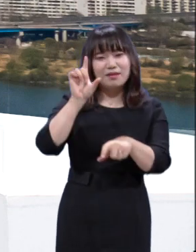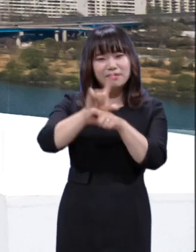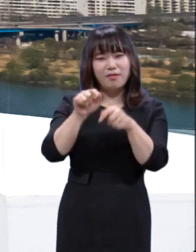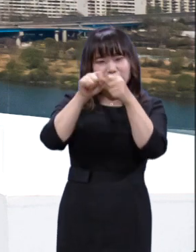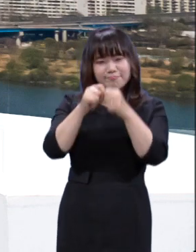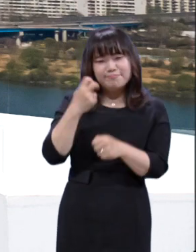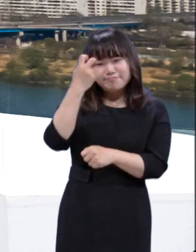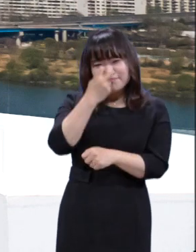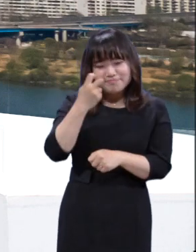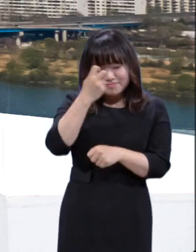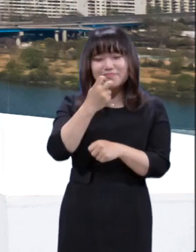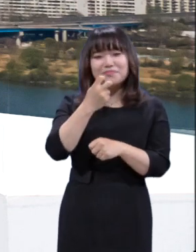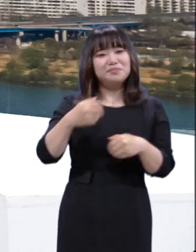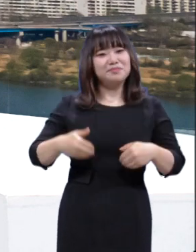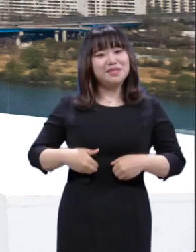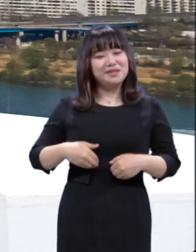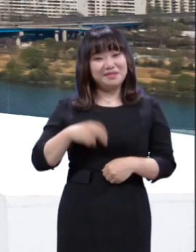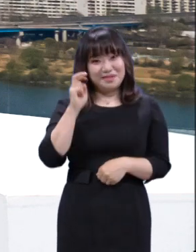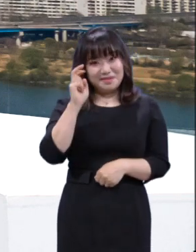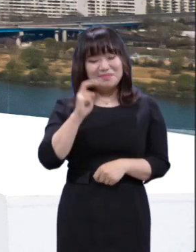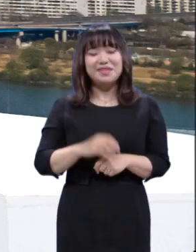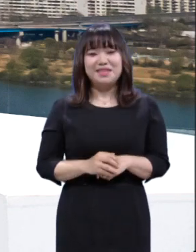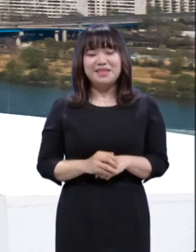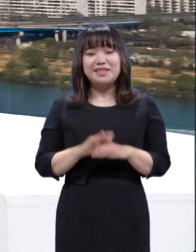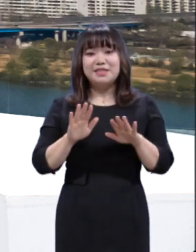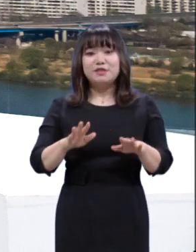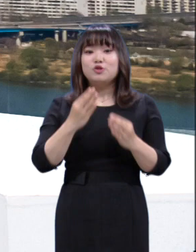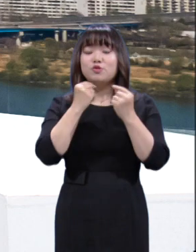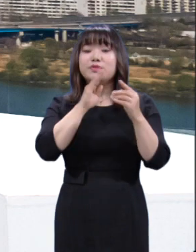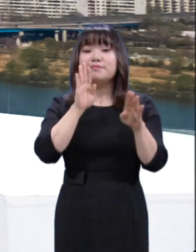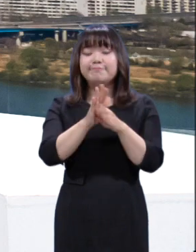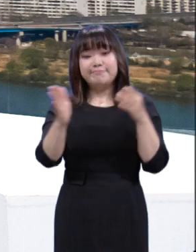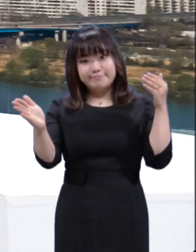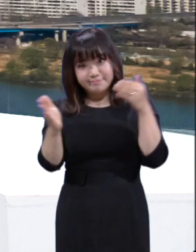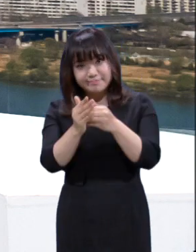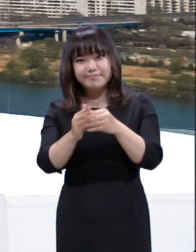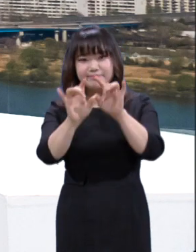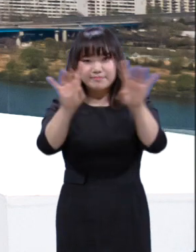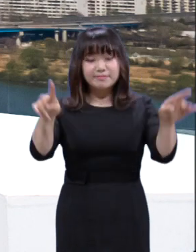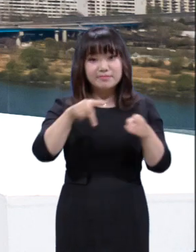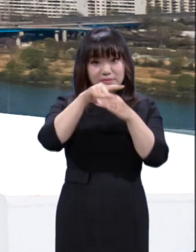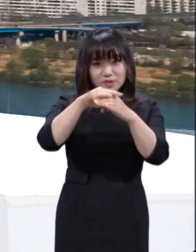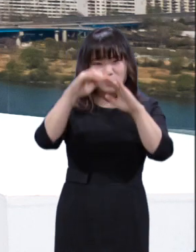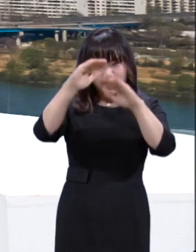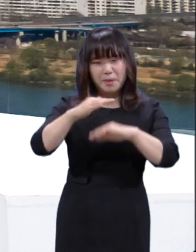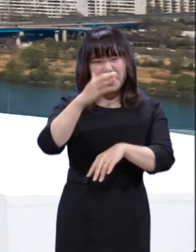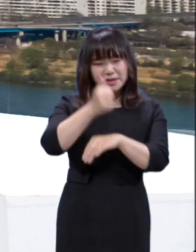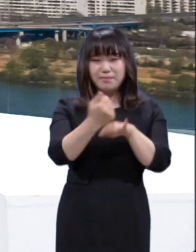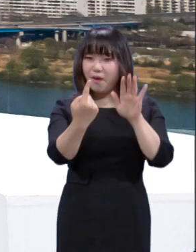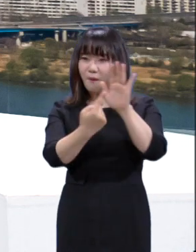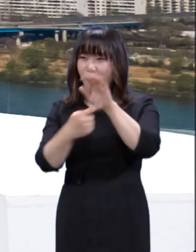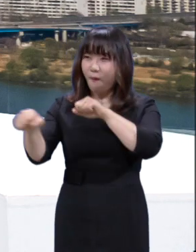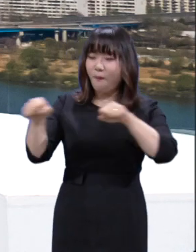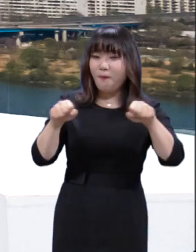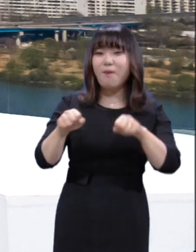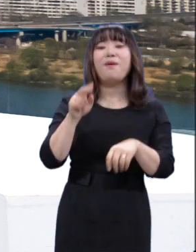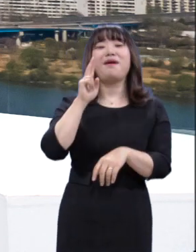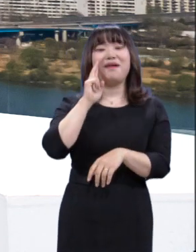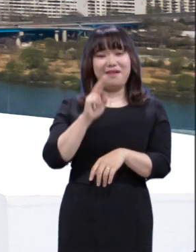한번 살펴보는 유권자도 있을 겁니다. 네, 이번 주말까지 선거에 출마한 후보자들의 막판 선거운동 열기가